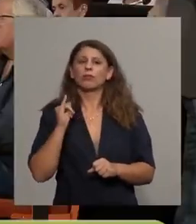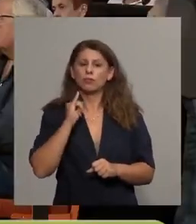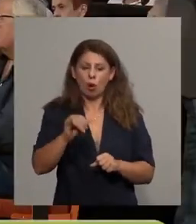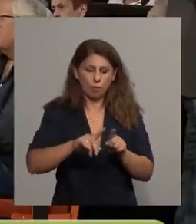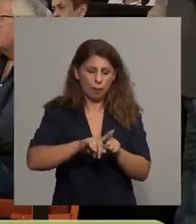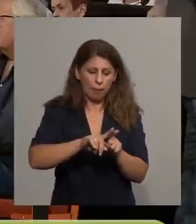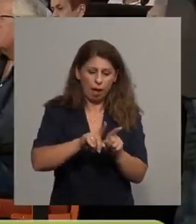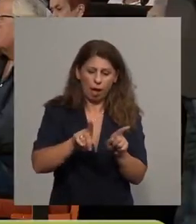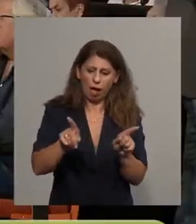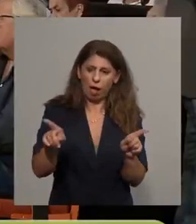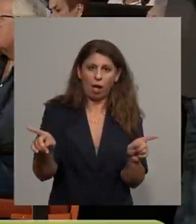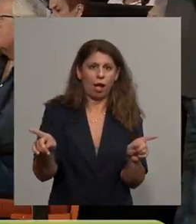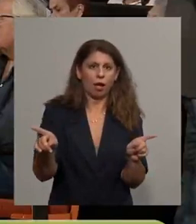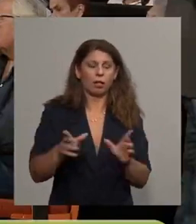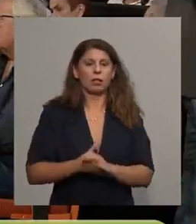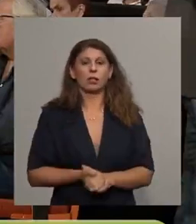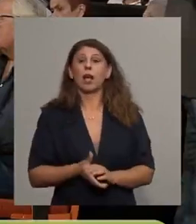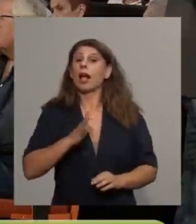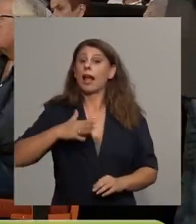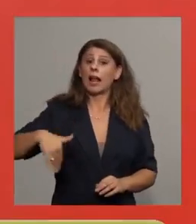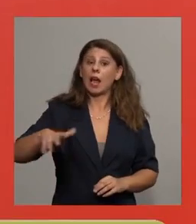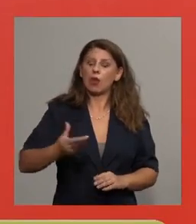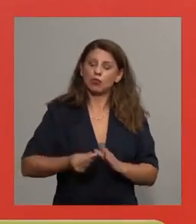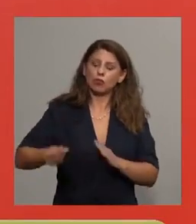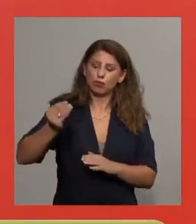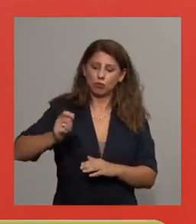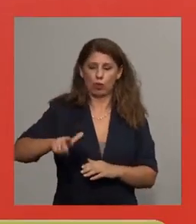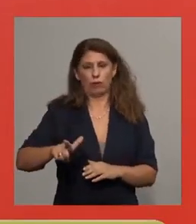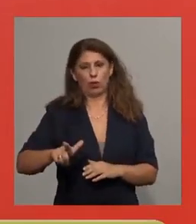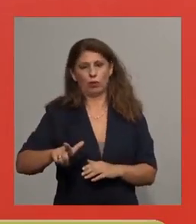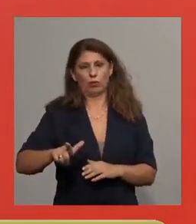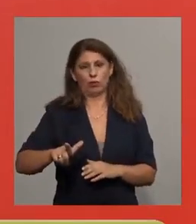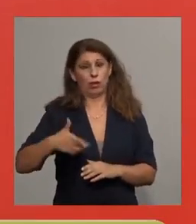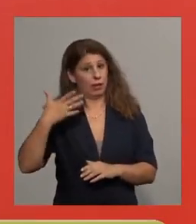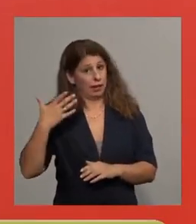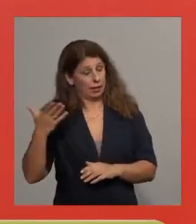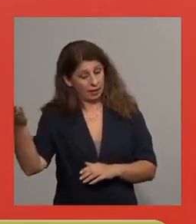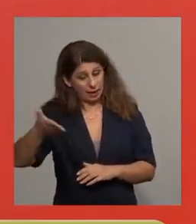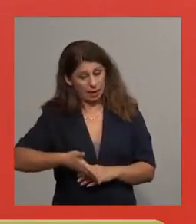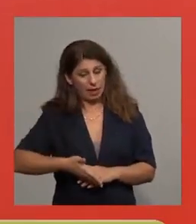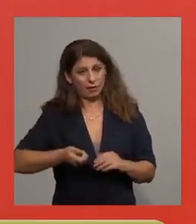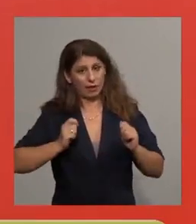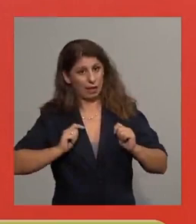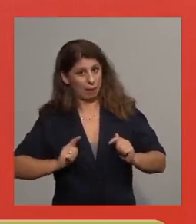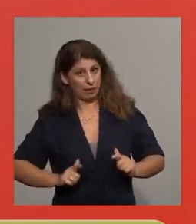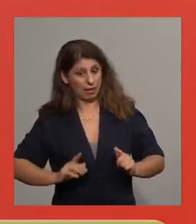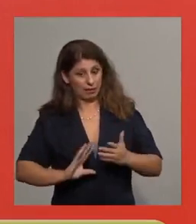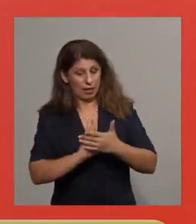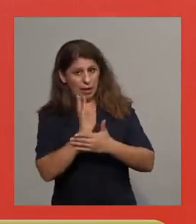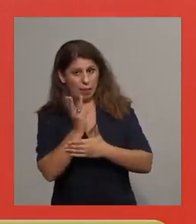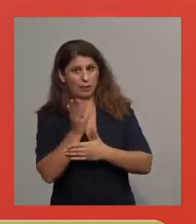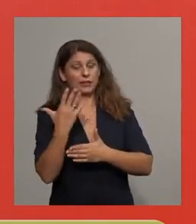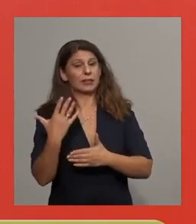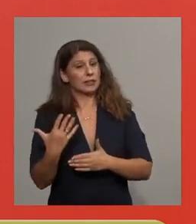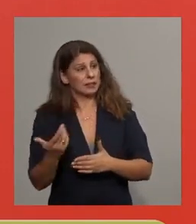διευρύνεται. Ο λαός γίνεται φτωχότερος και για να έρθει η καπιταλιστική ανάπτυξη, για να